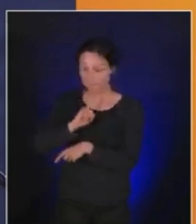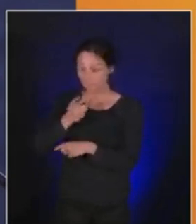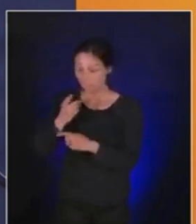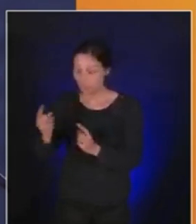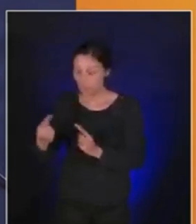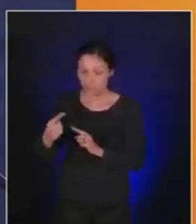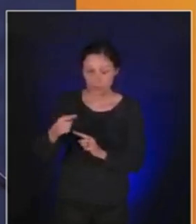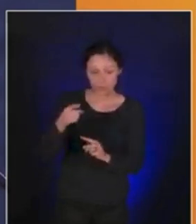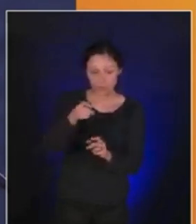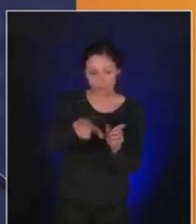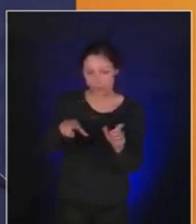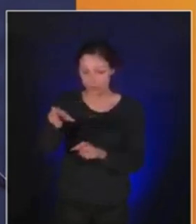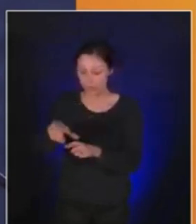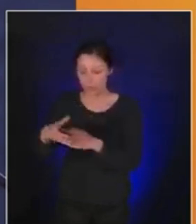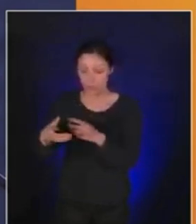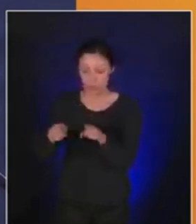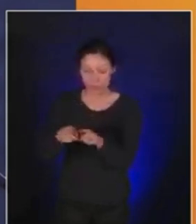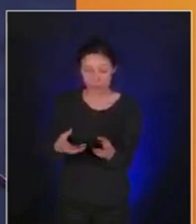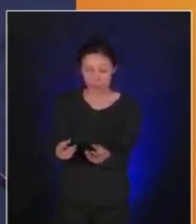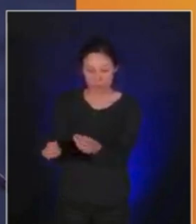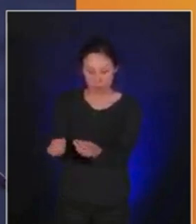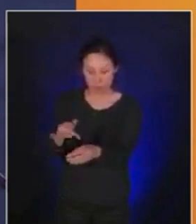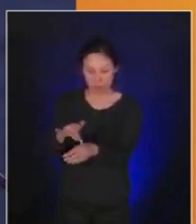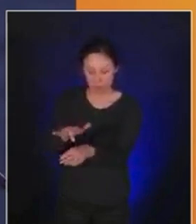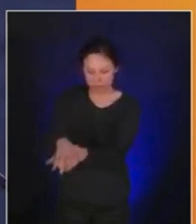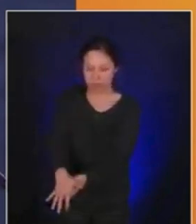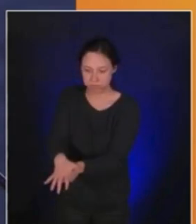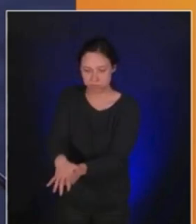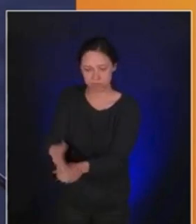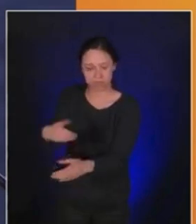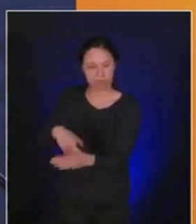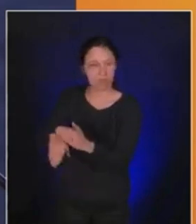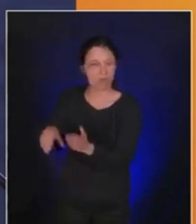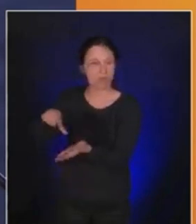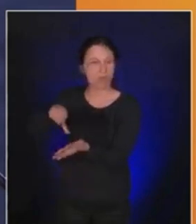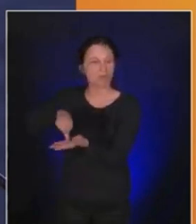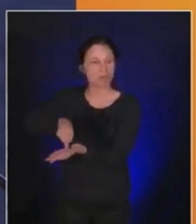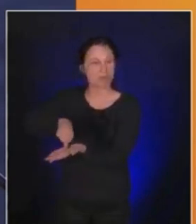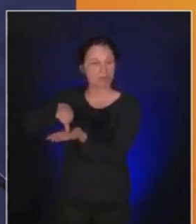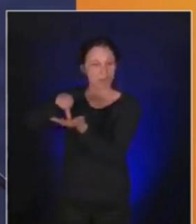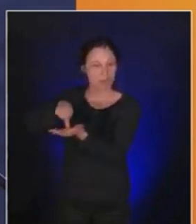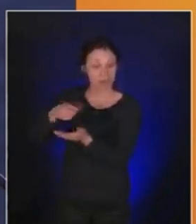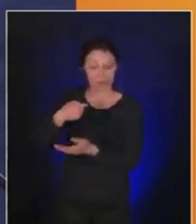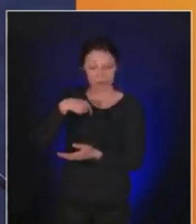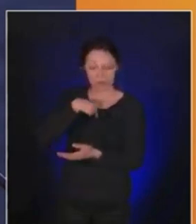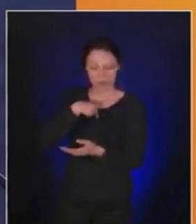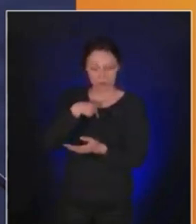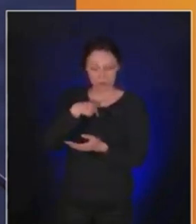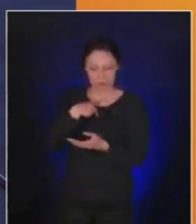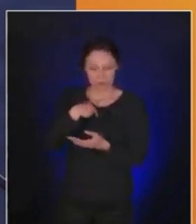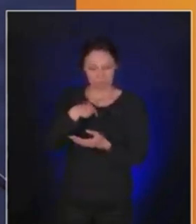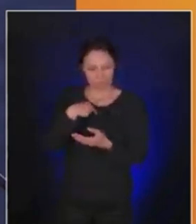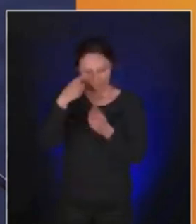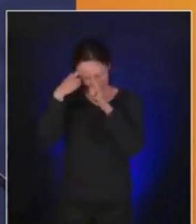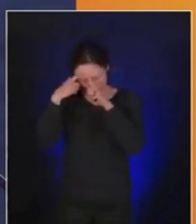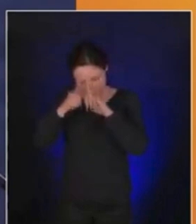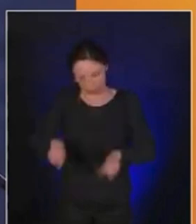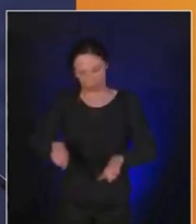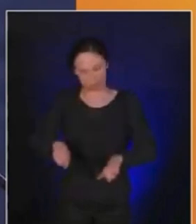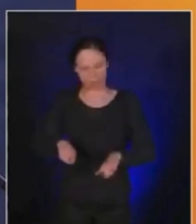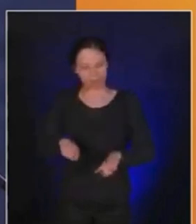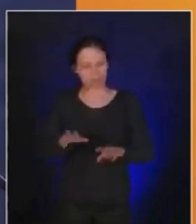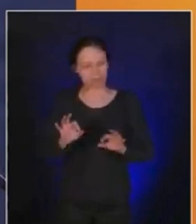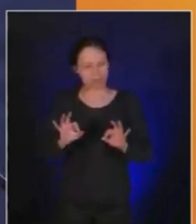notre pays. Nous avons fermement condamné la répression, l'assassinat des